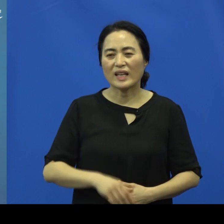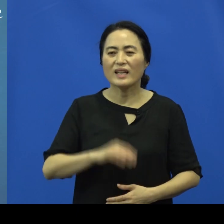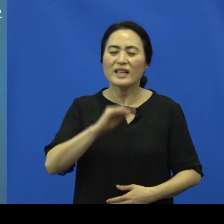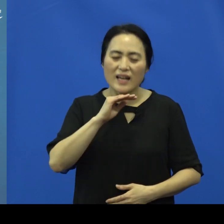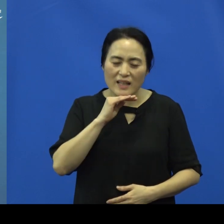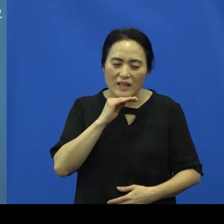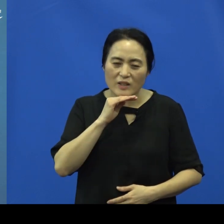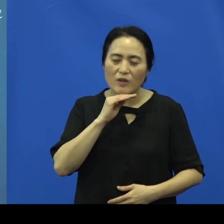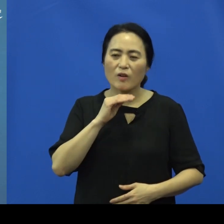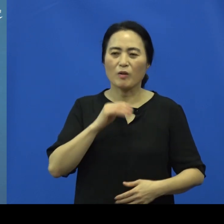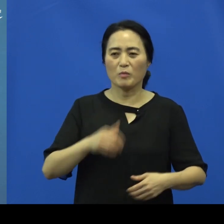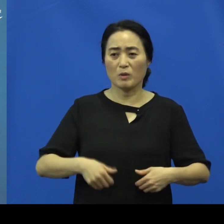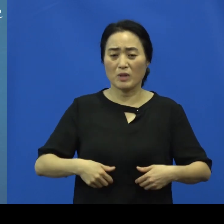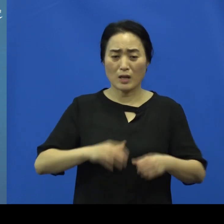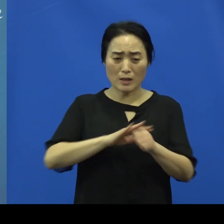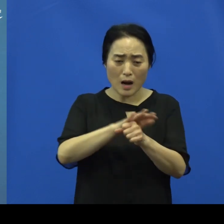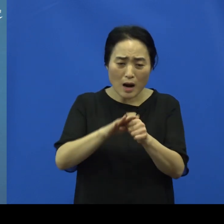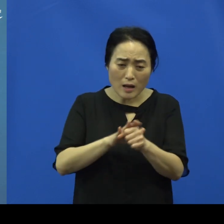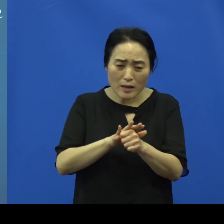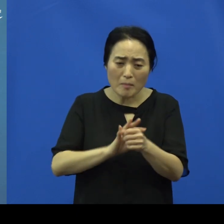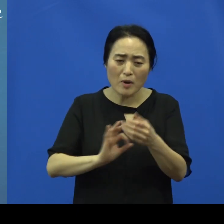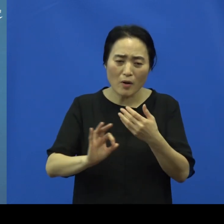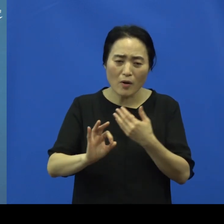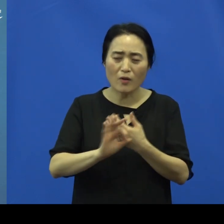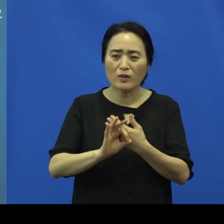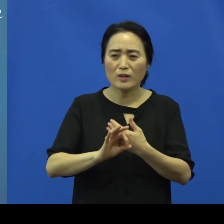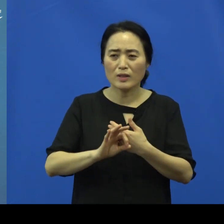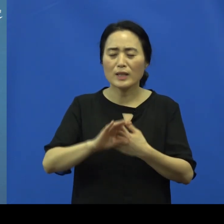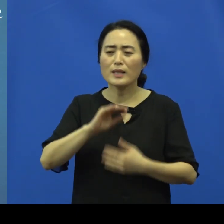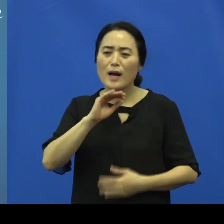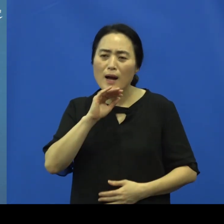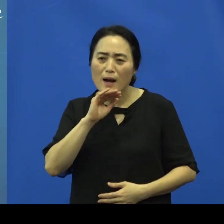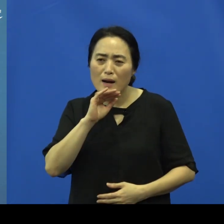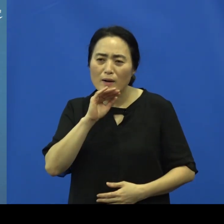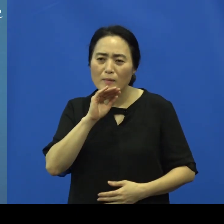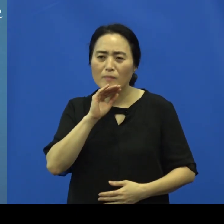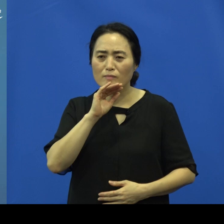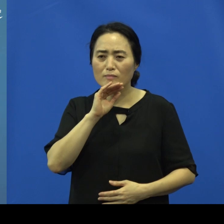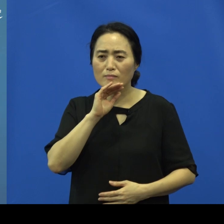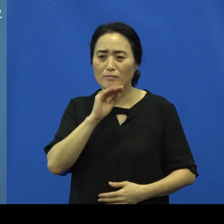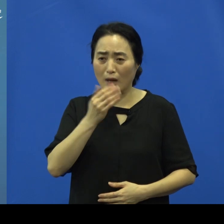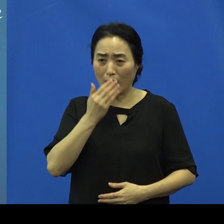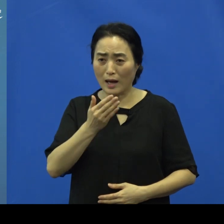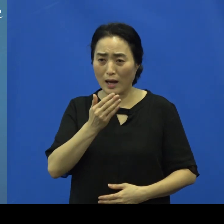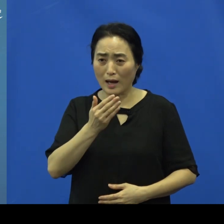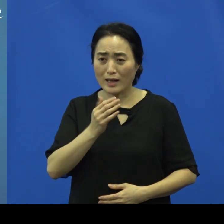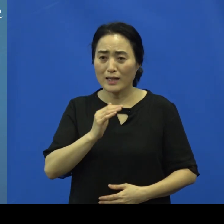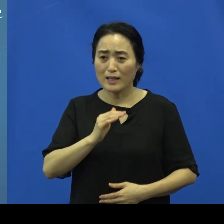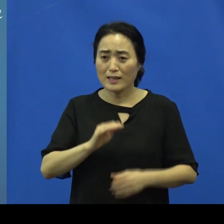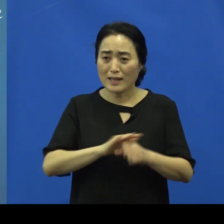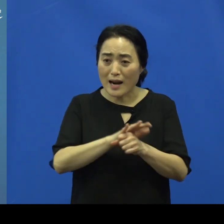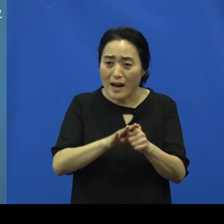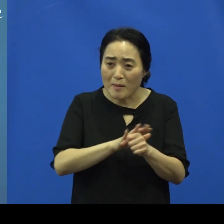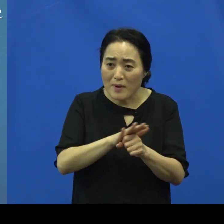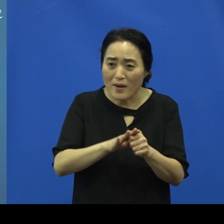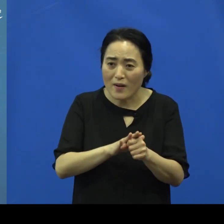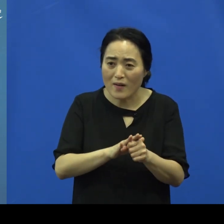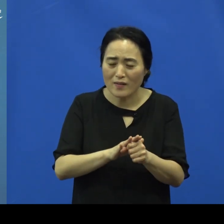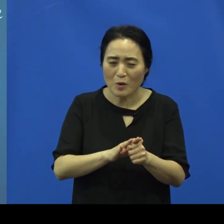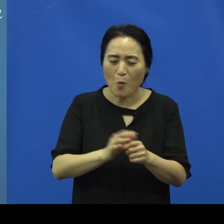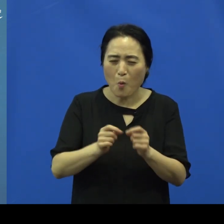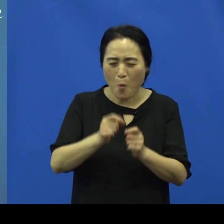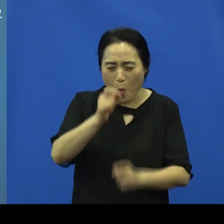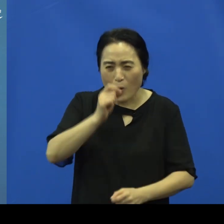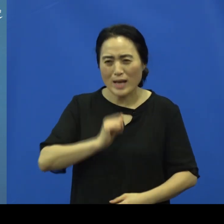기다려야 되는 거죠. 여러분, 사랑하면 기다려야 되는 거죠. 조급하면 안 돼요. 여러분, 우리 자녀들에 대해서 시계를